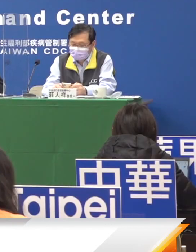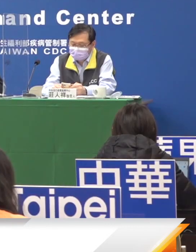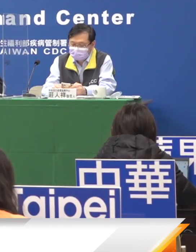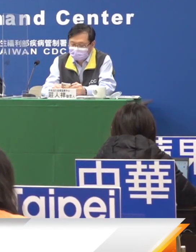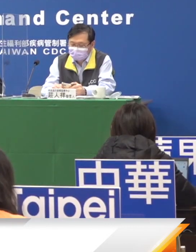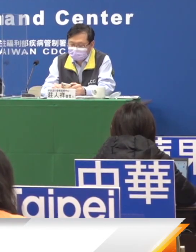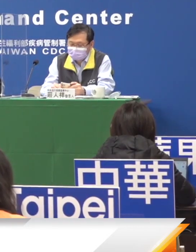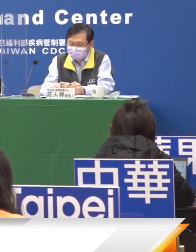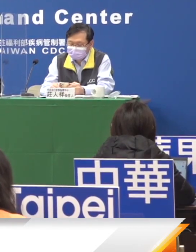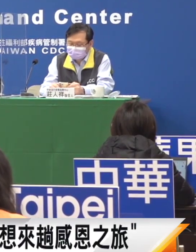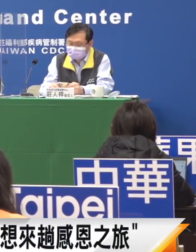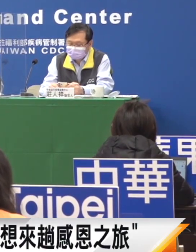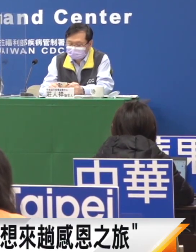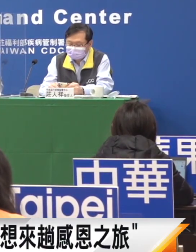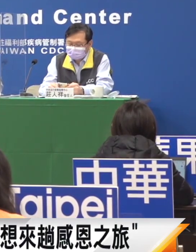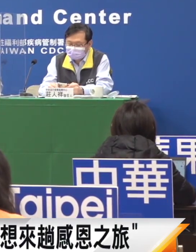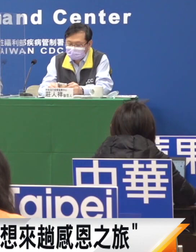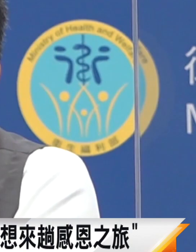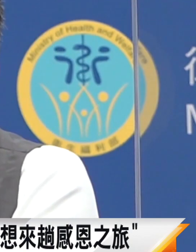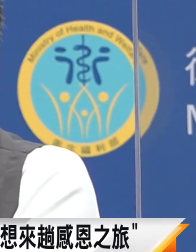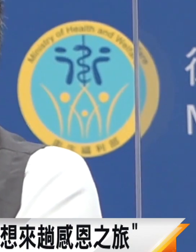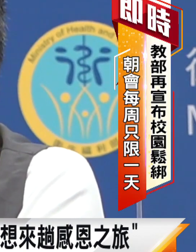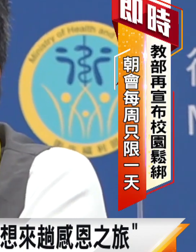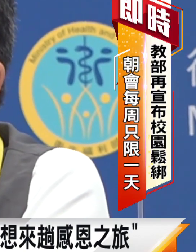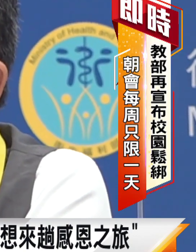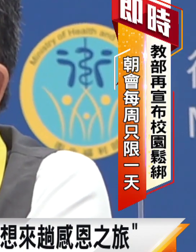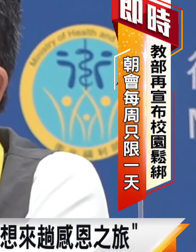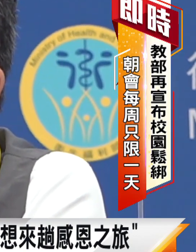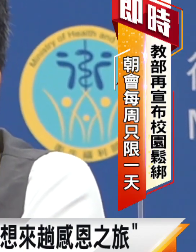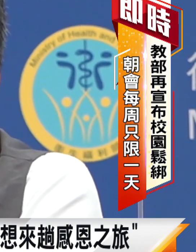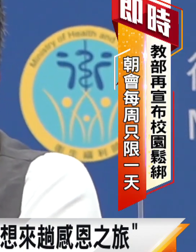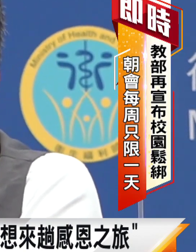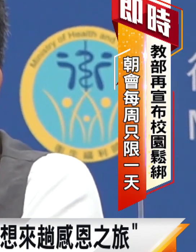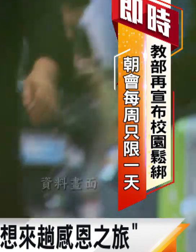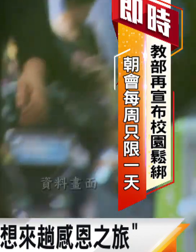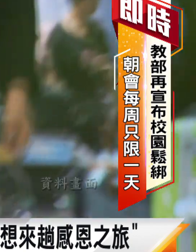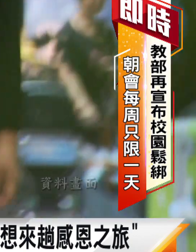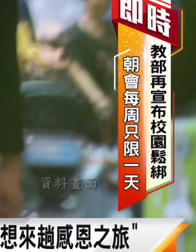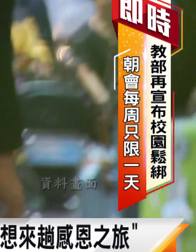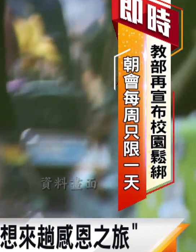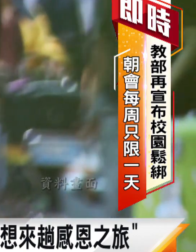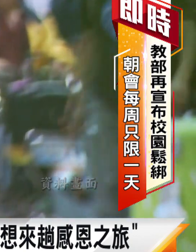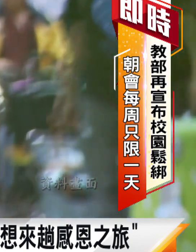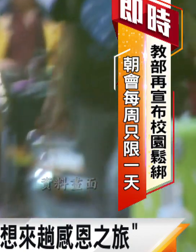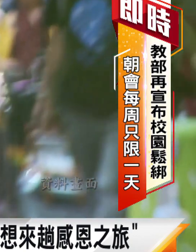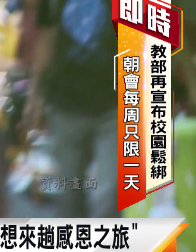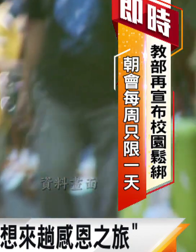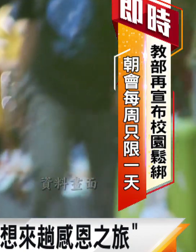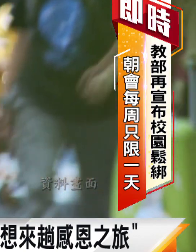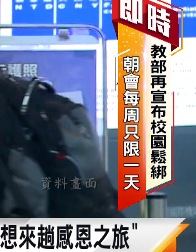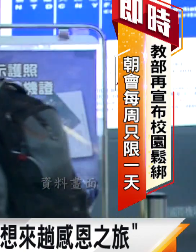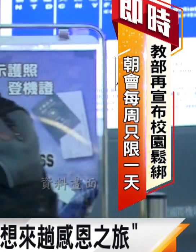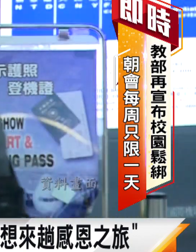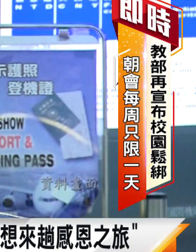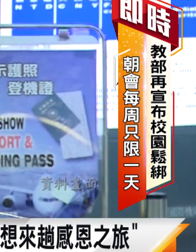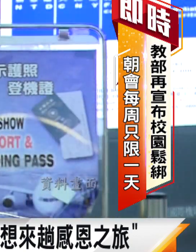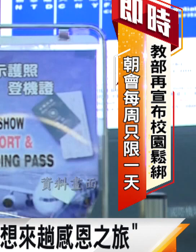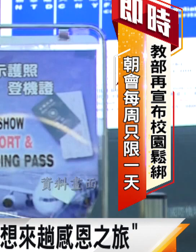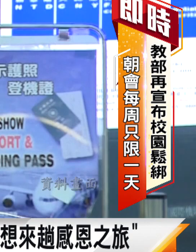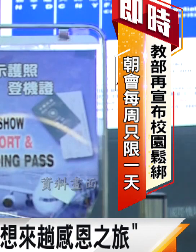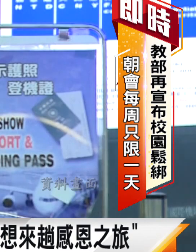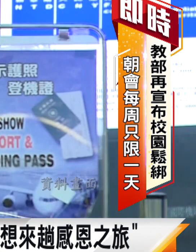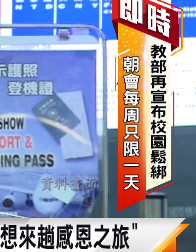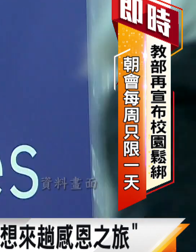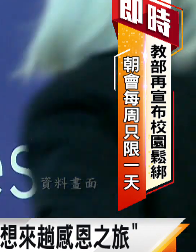哈。 指挥官陈时中首度松口谈出国旅游最想去哪里，世界各国相继松绑边境，台湾也规